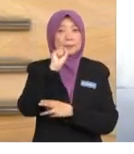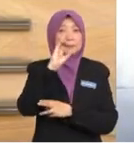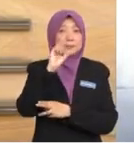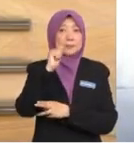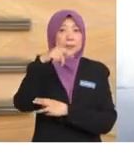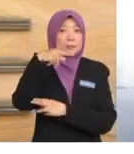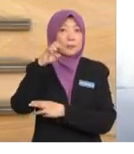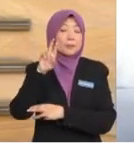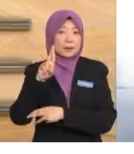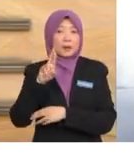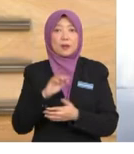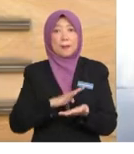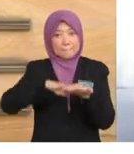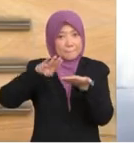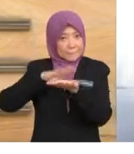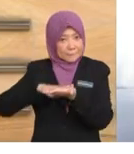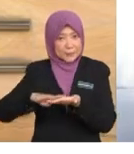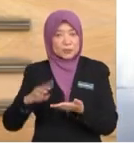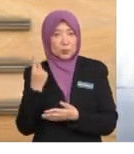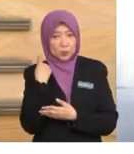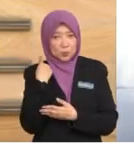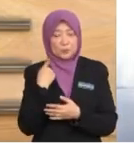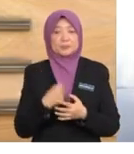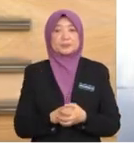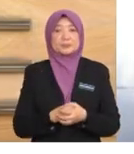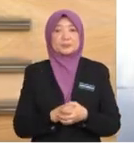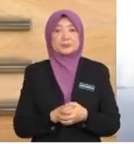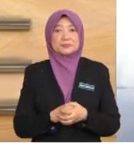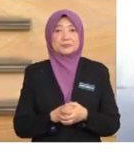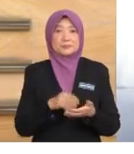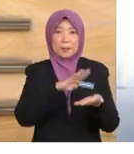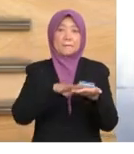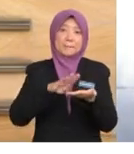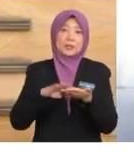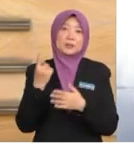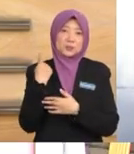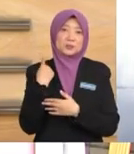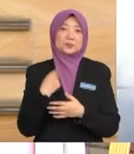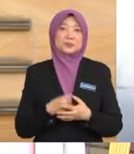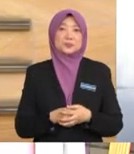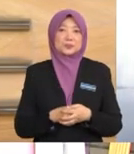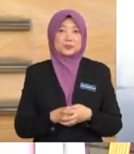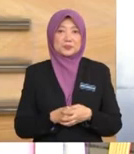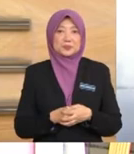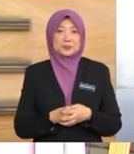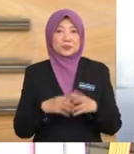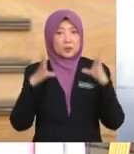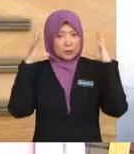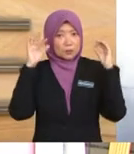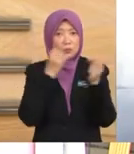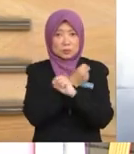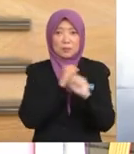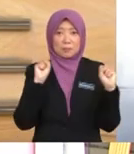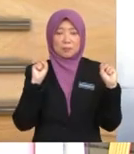Okey, Rina bersihkan dulu scraper. Okey, saya kena bersihkan dulu scraper. Ya, betul tu. Okey. Cikgu dah siap tu?